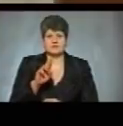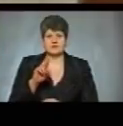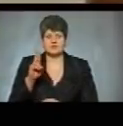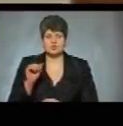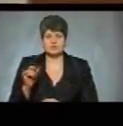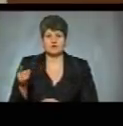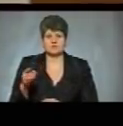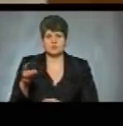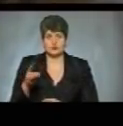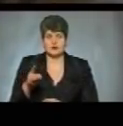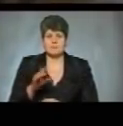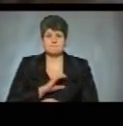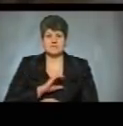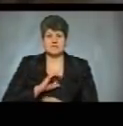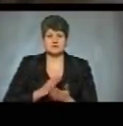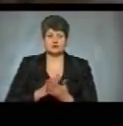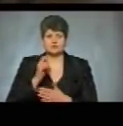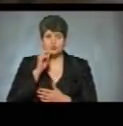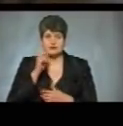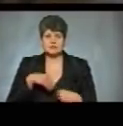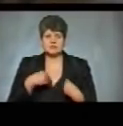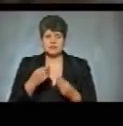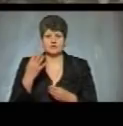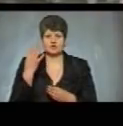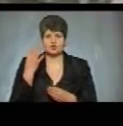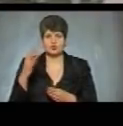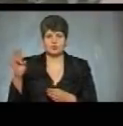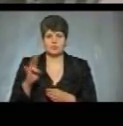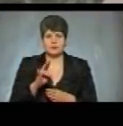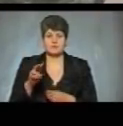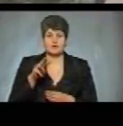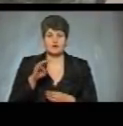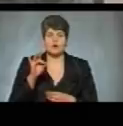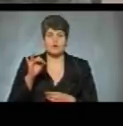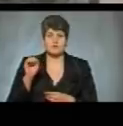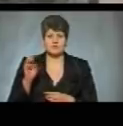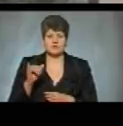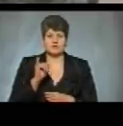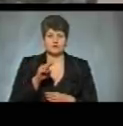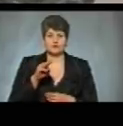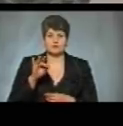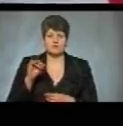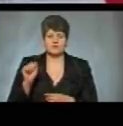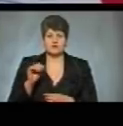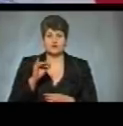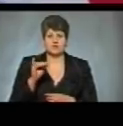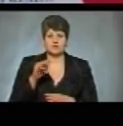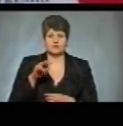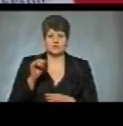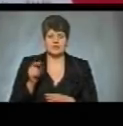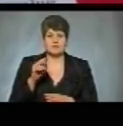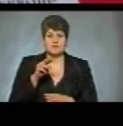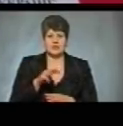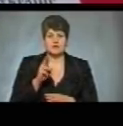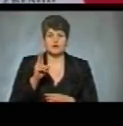Тернопільського районів. Медалями за службу Україні нагородили 4 капеланів – Миколу Романюка, Ігоря Тупоровського, Юрія Луя, Михайла